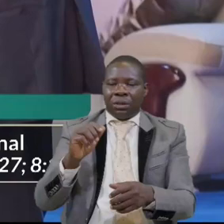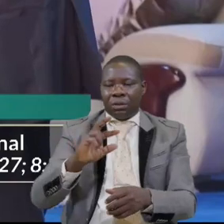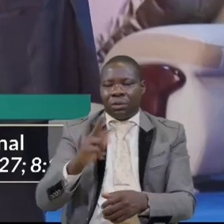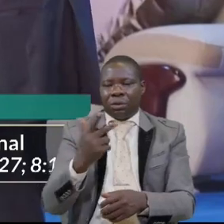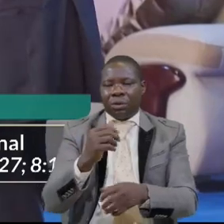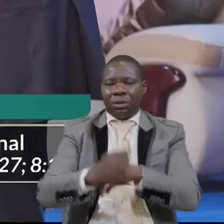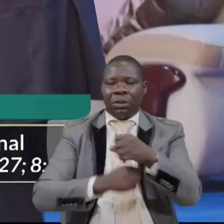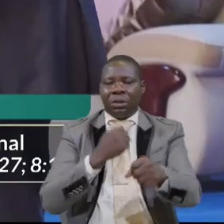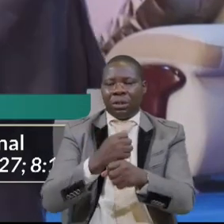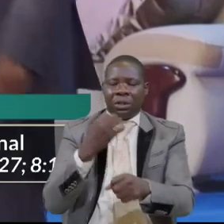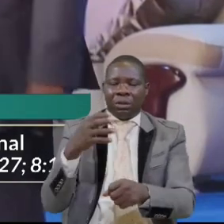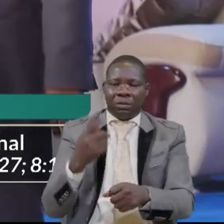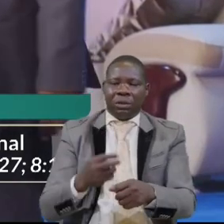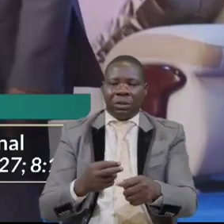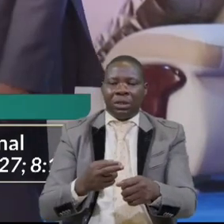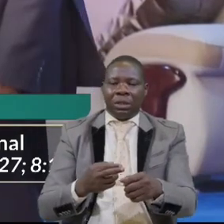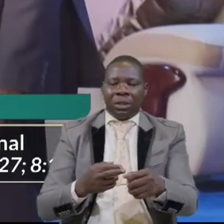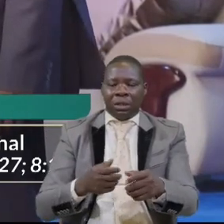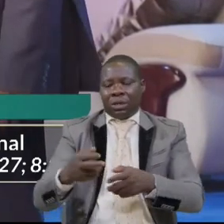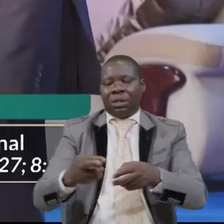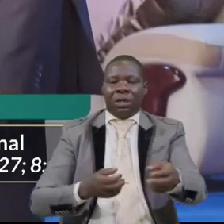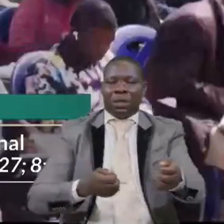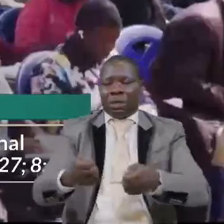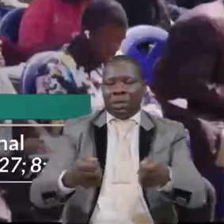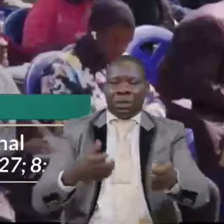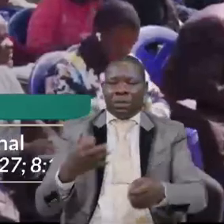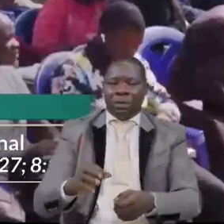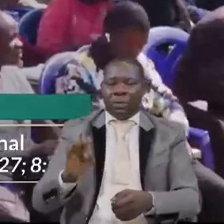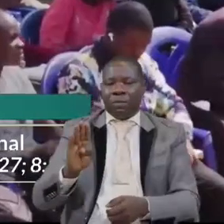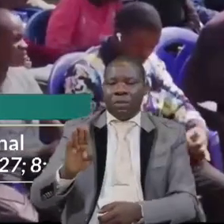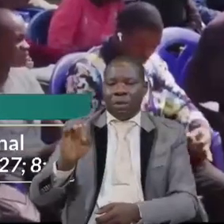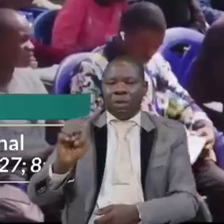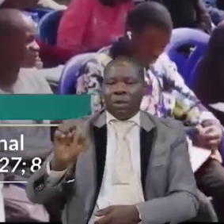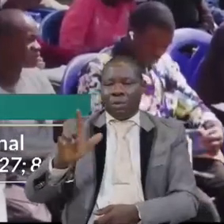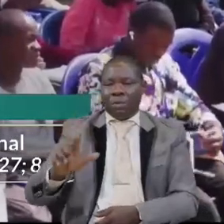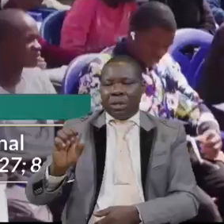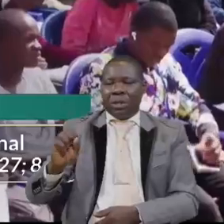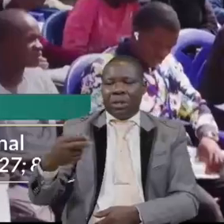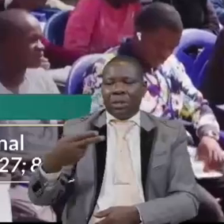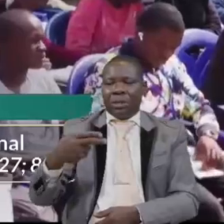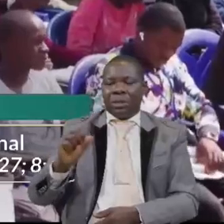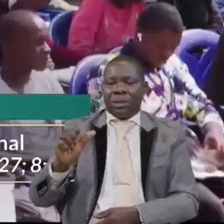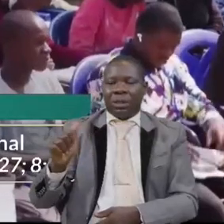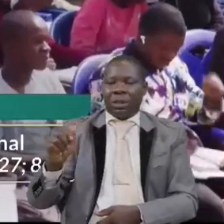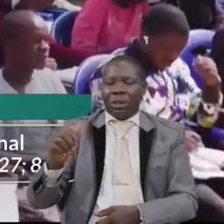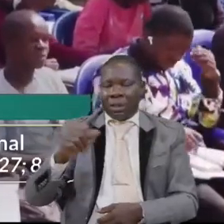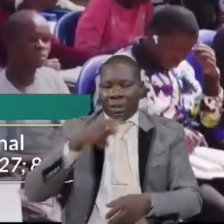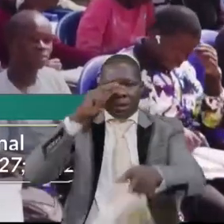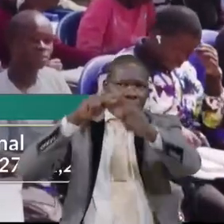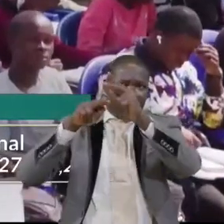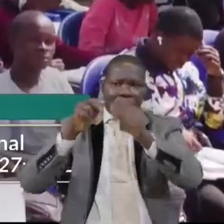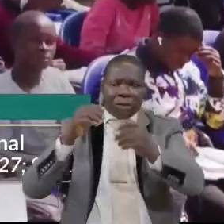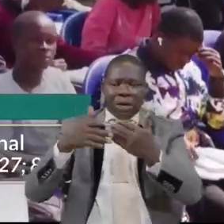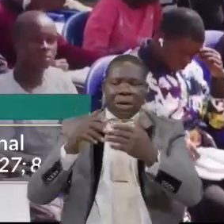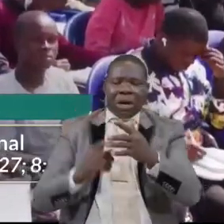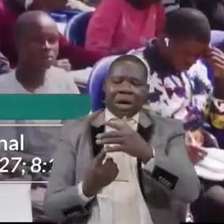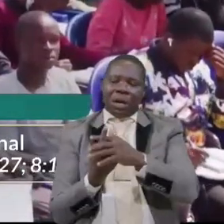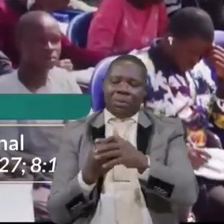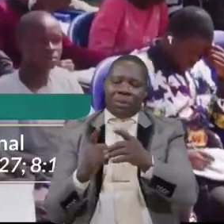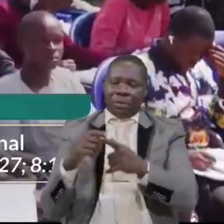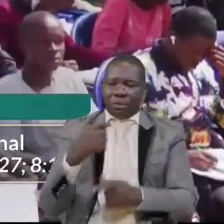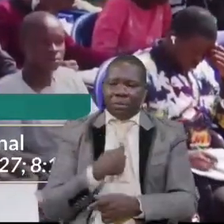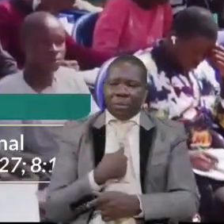roi Belshazzar, moi, Daniel, j'ai eu une vision, outre celle que j'avais eue précédemment. Vous